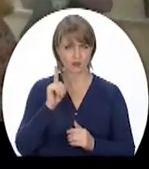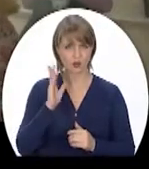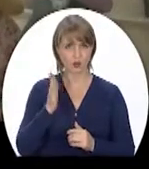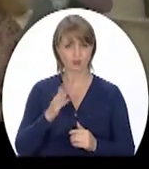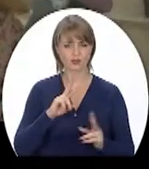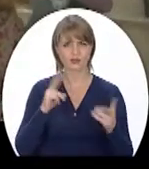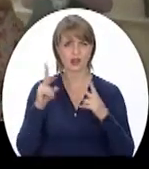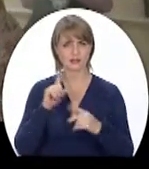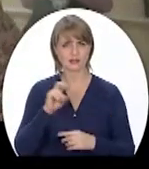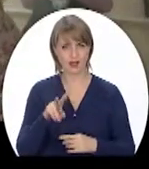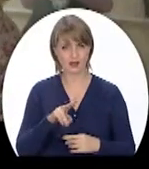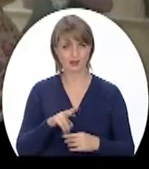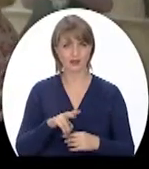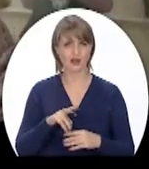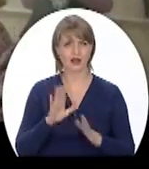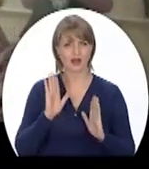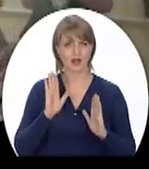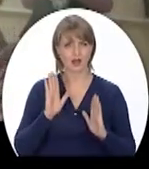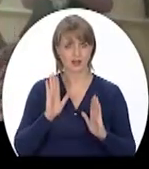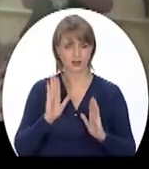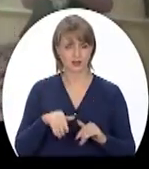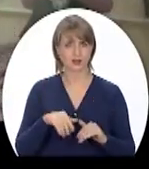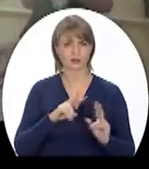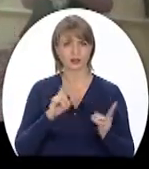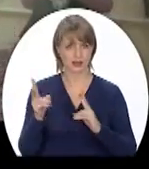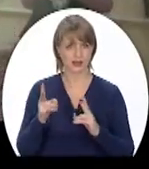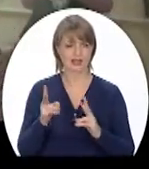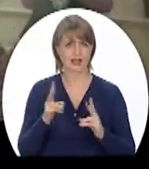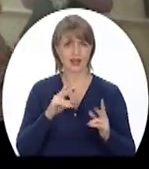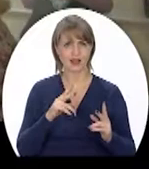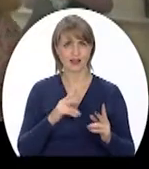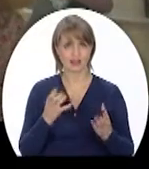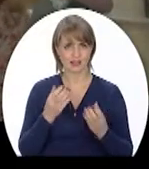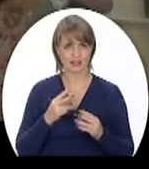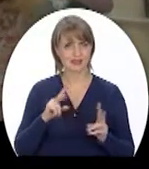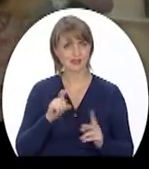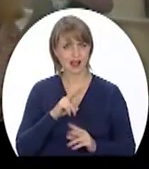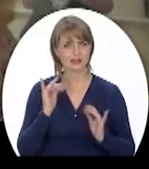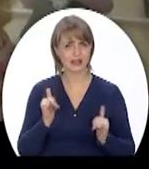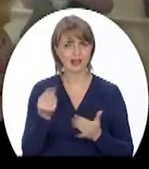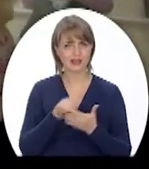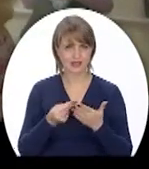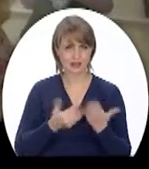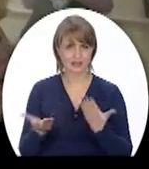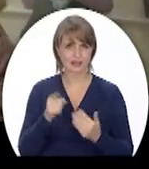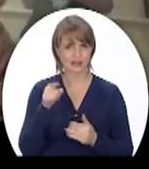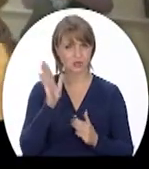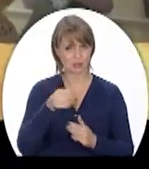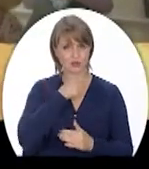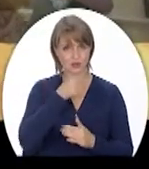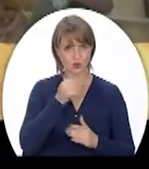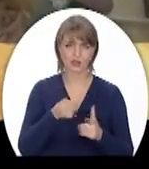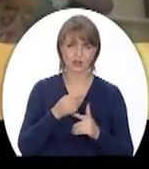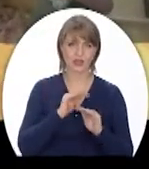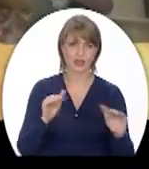и танцзал. После того, как пройдут занятия танцами, хореографией, это еще будет и зал для рисований, если там будут взрослые или дети.